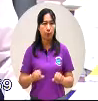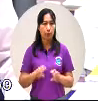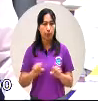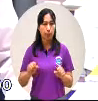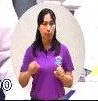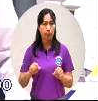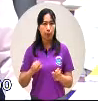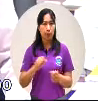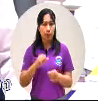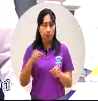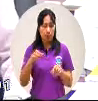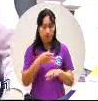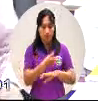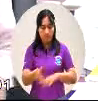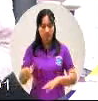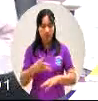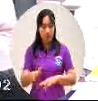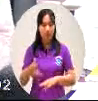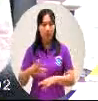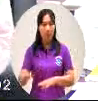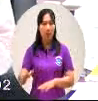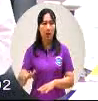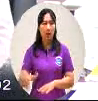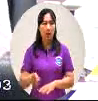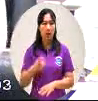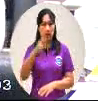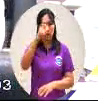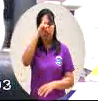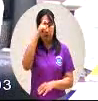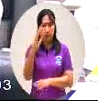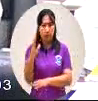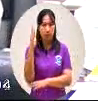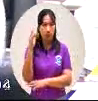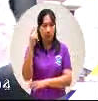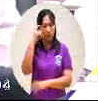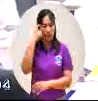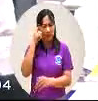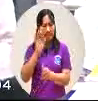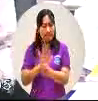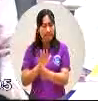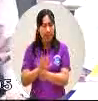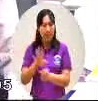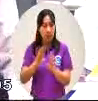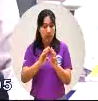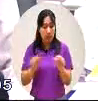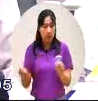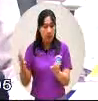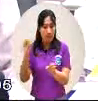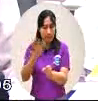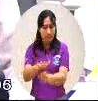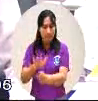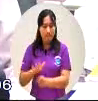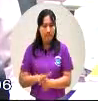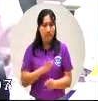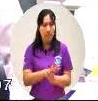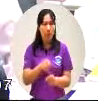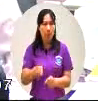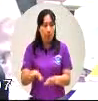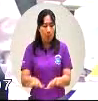在他们要求是希望政府就是能不能用什么方法来填土？ 回，然后做一个防洪。